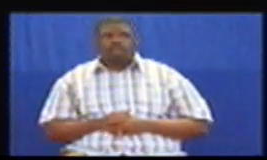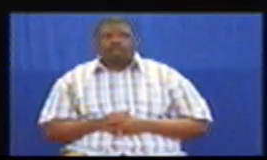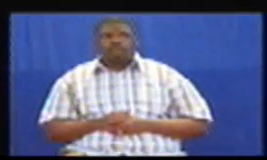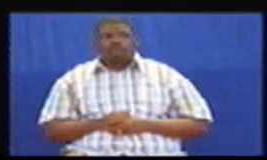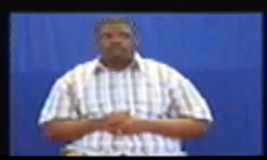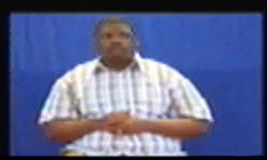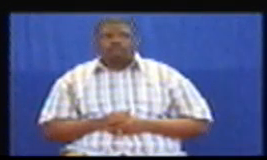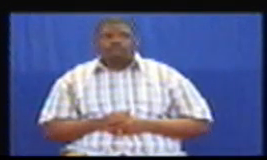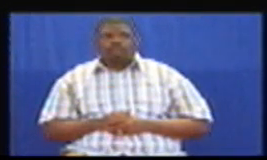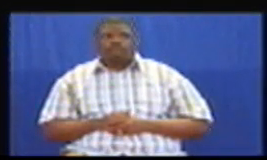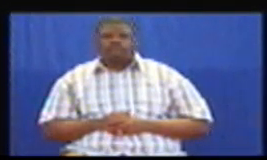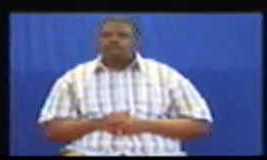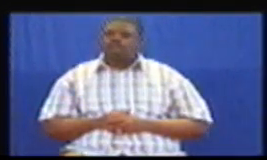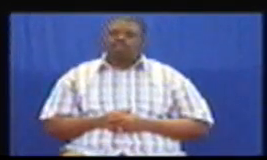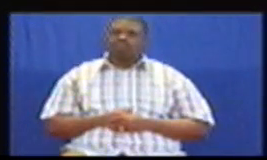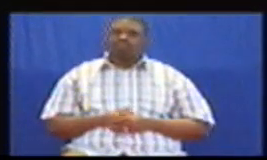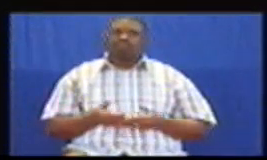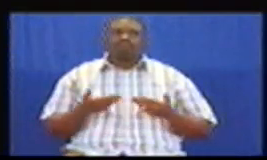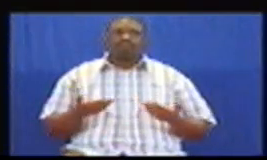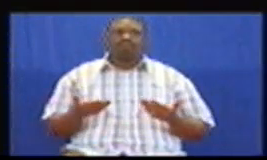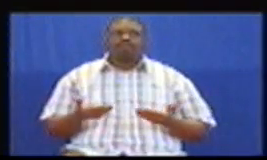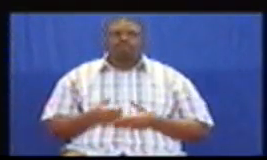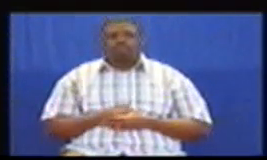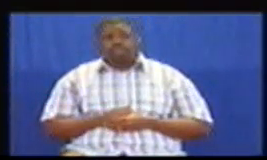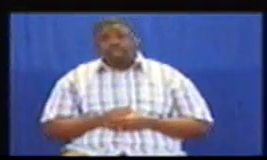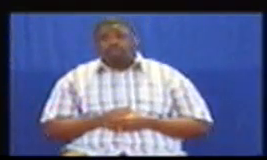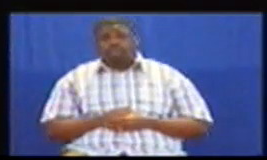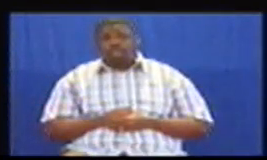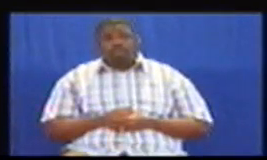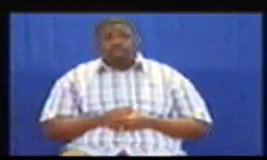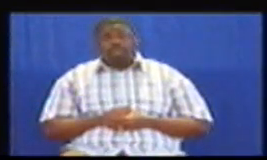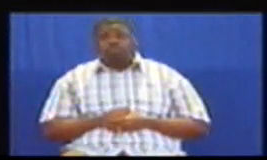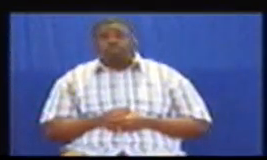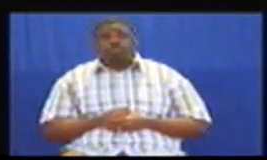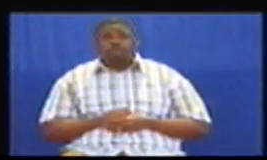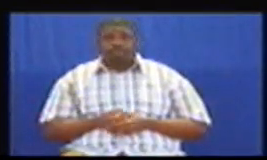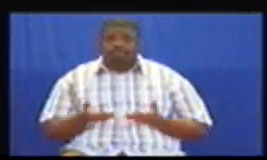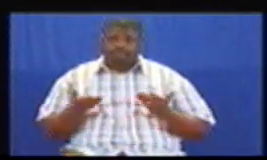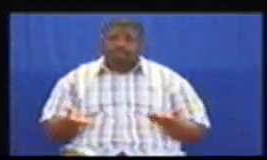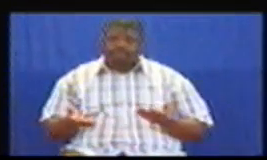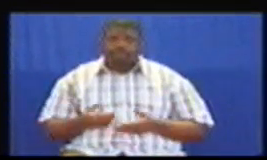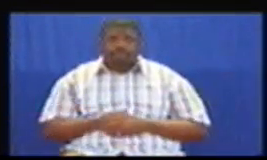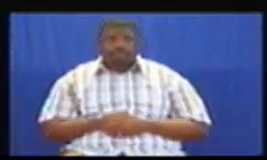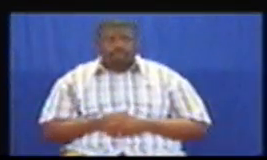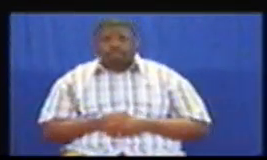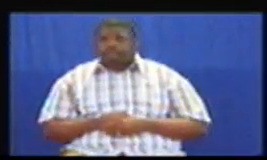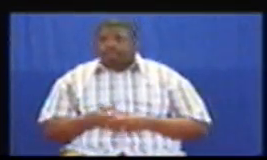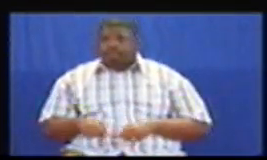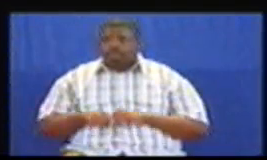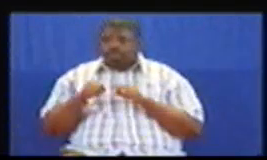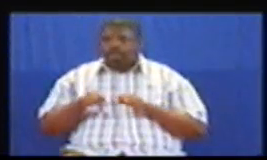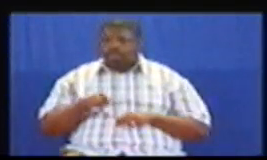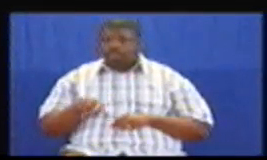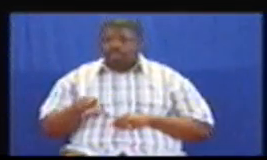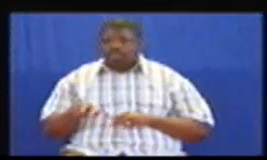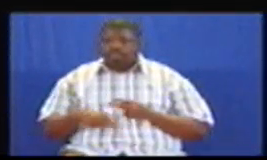jaji, ipo mifumo na utaratibu wa kuangalia mambo hayo. Ndio maana tunazo kamati